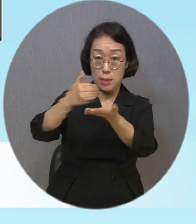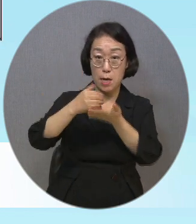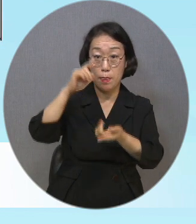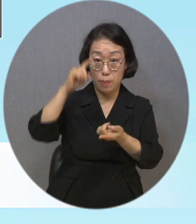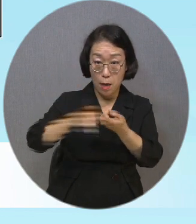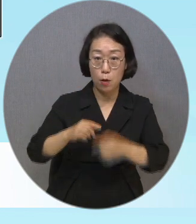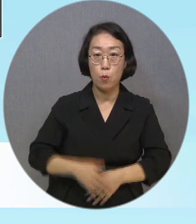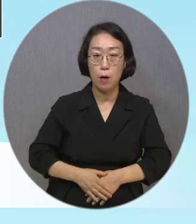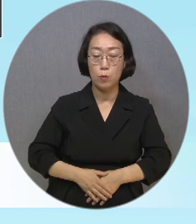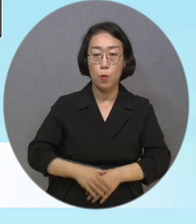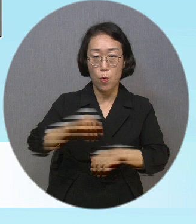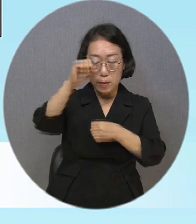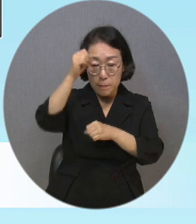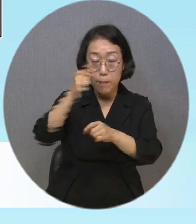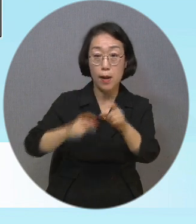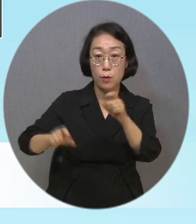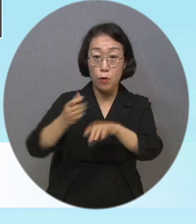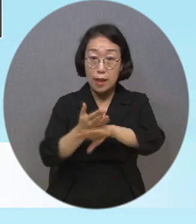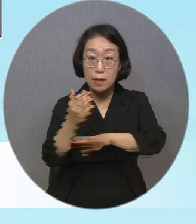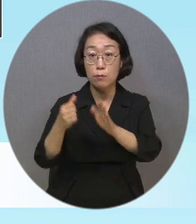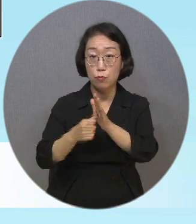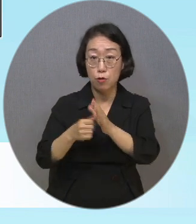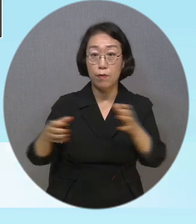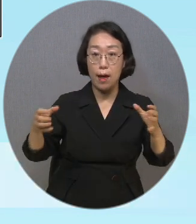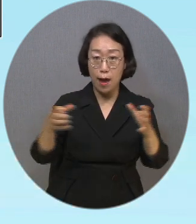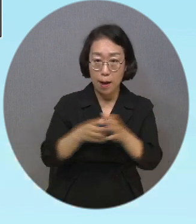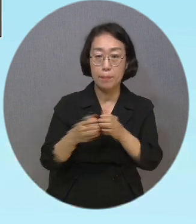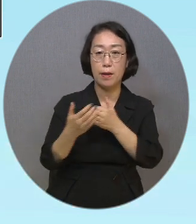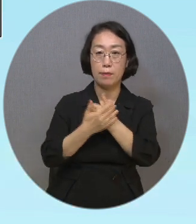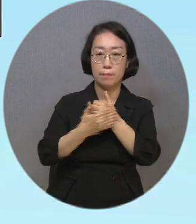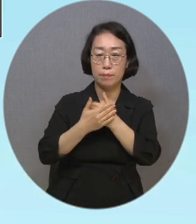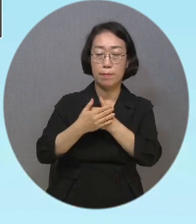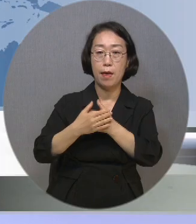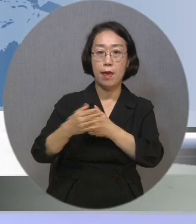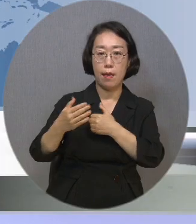맞춤형 교정용 신발과 중복해서 급여 적용을 받을 수도 있습니다.